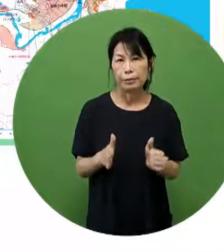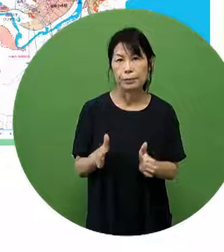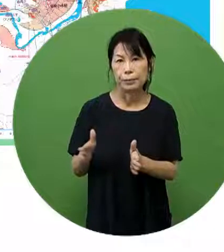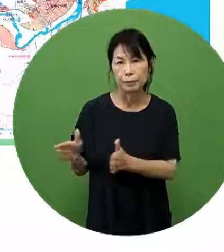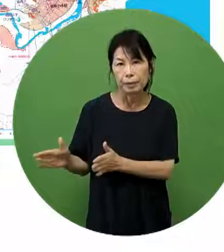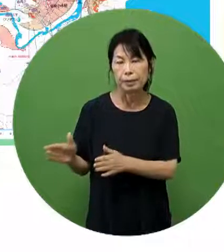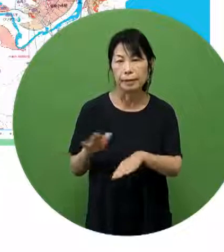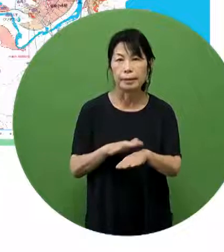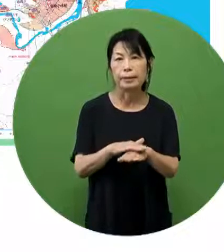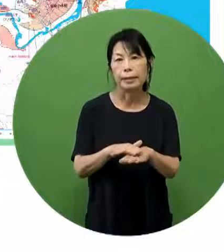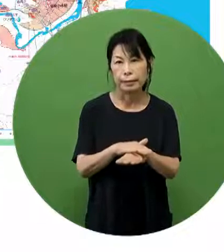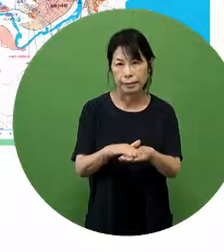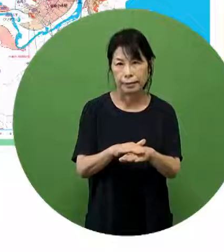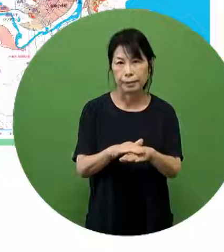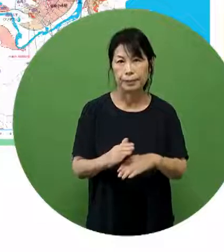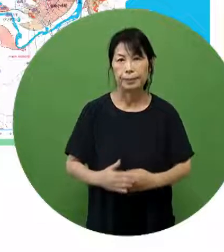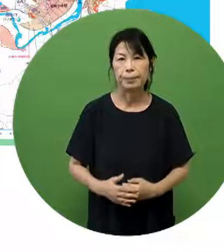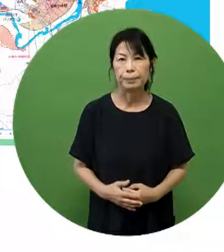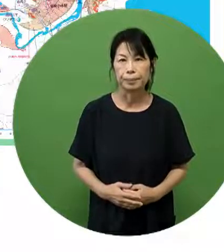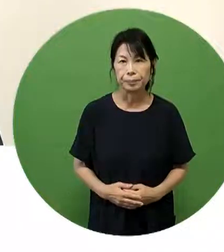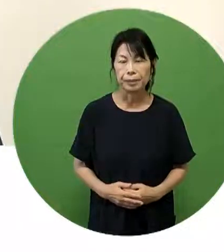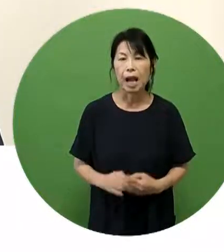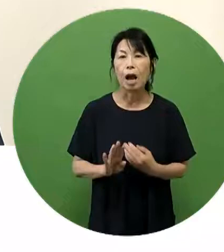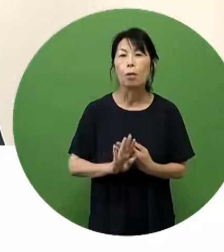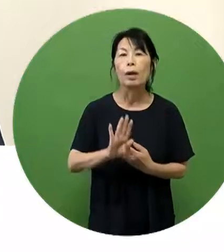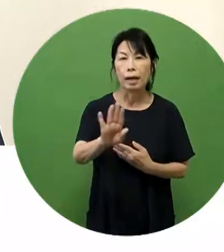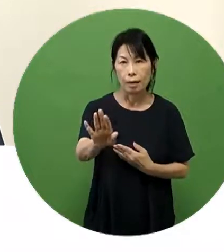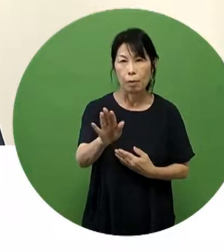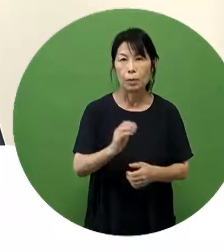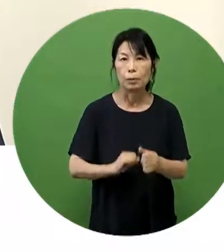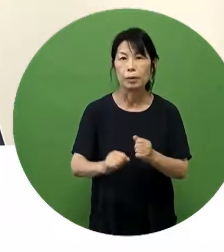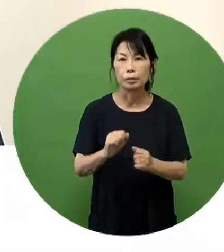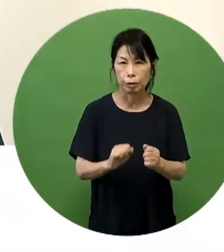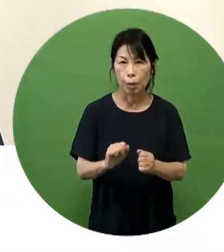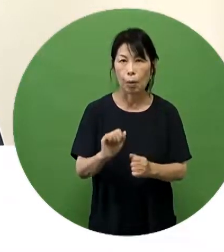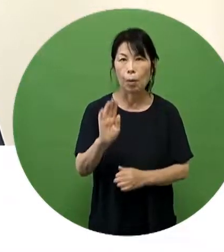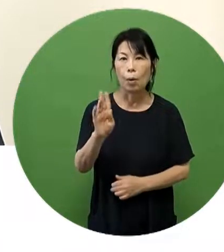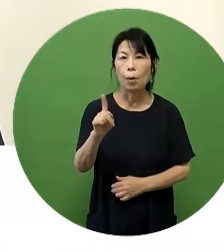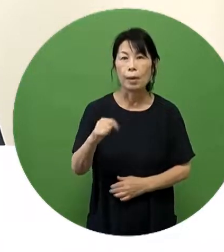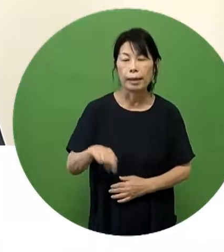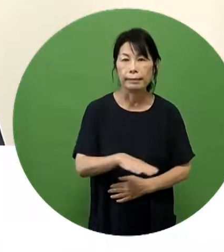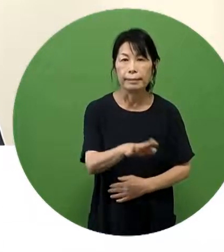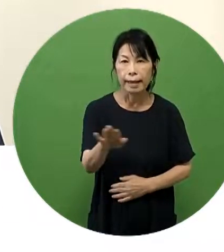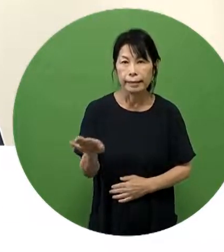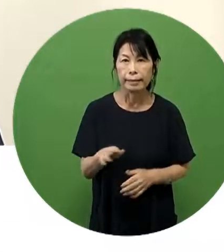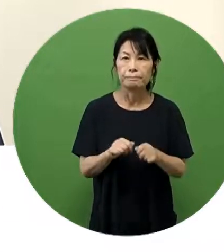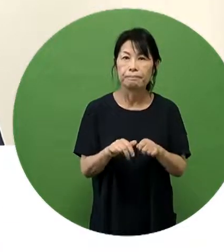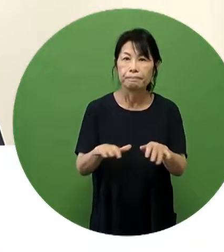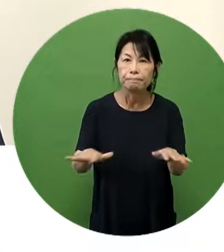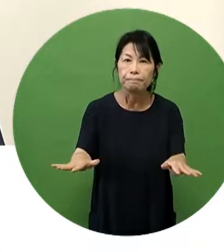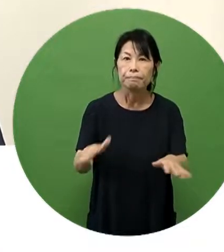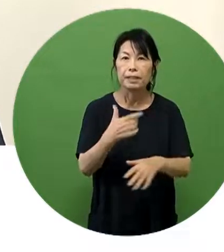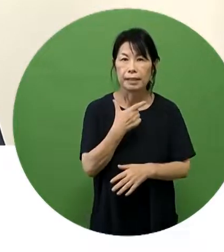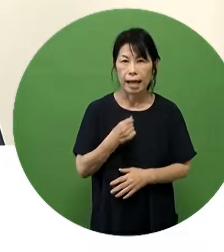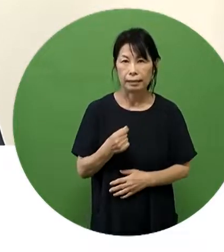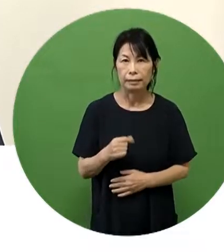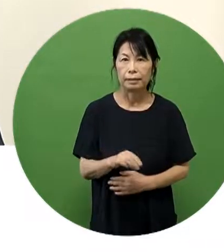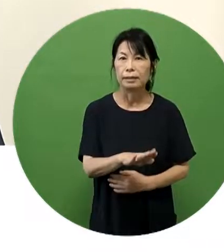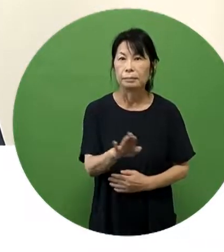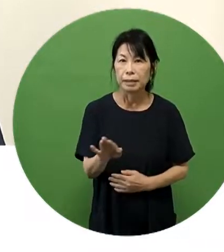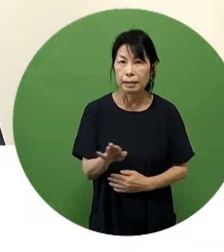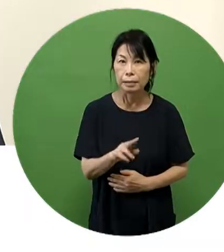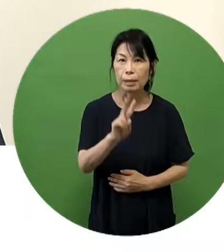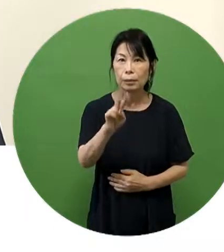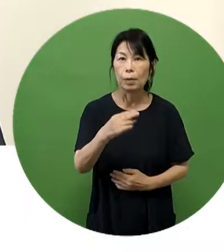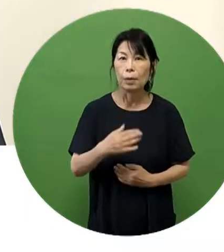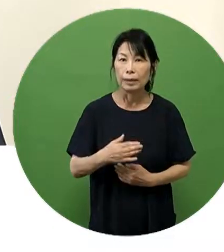も立派な流域治水です。今後もこの取り組みを県内に広げていきますので、地域の皆様の